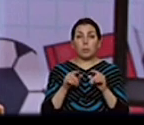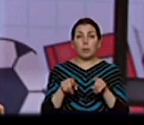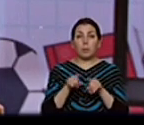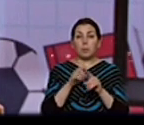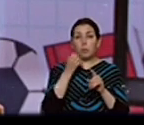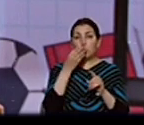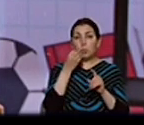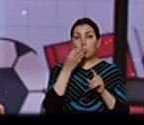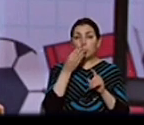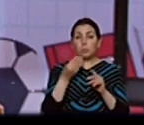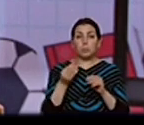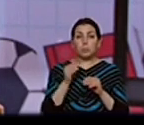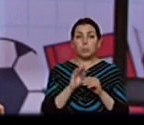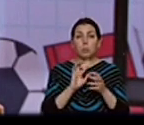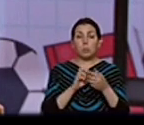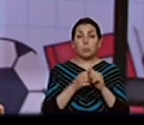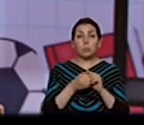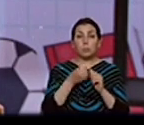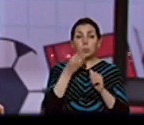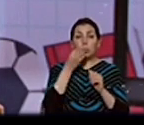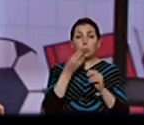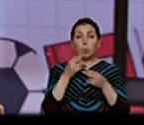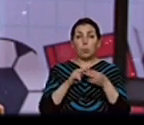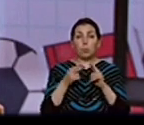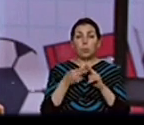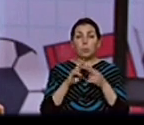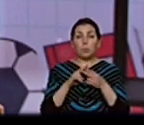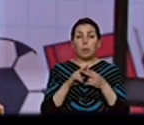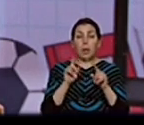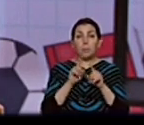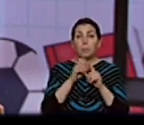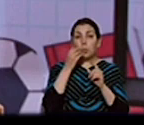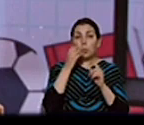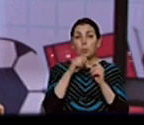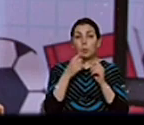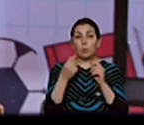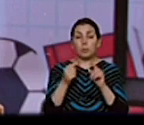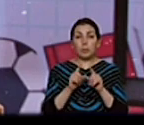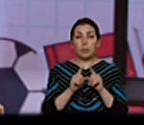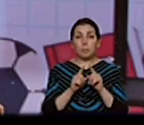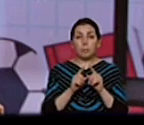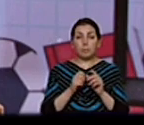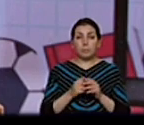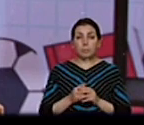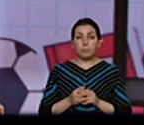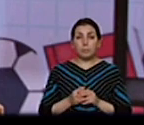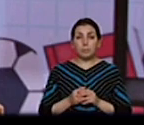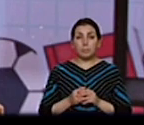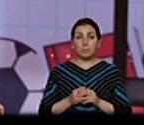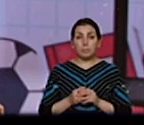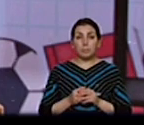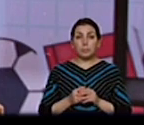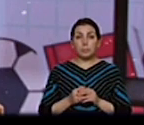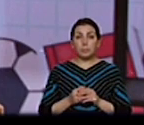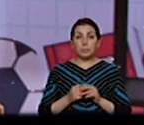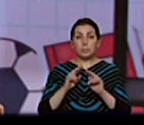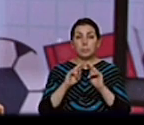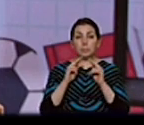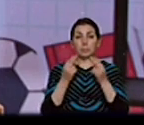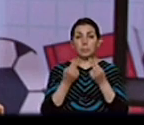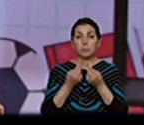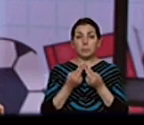qog'ozlarimizni, buklab chiqqan gul qog'ozlarimizni xuddi gulni barglari kabi birin ketin